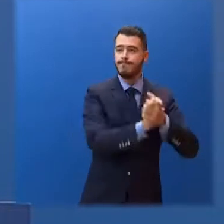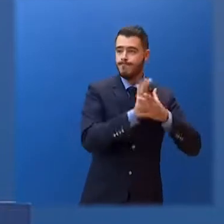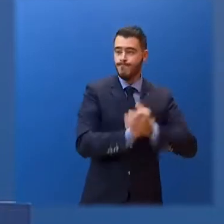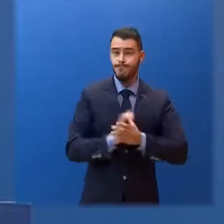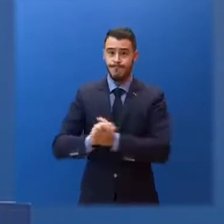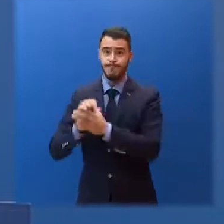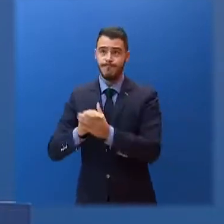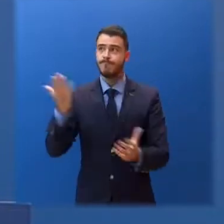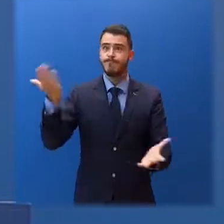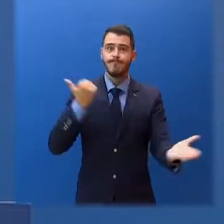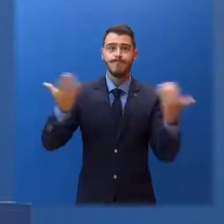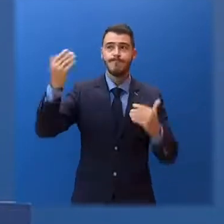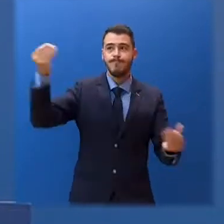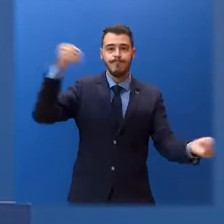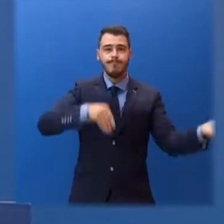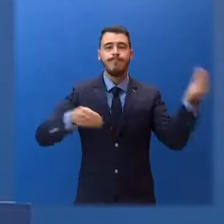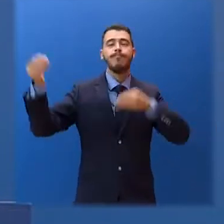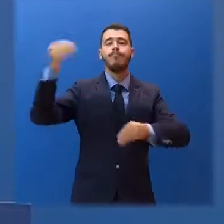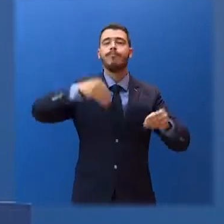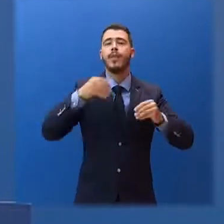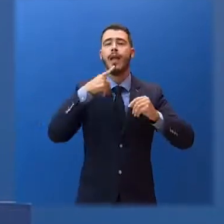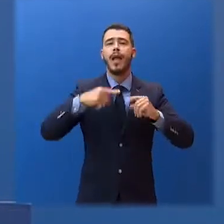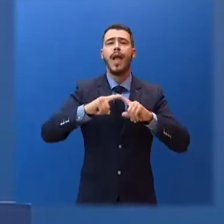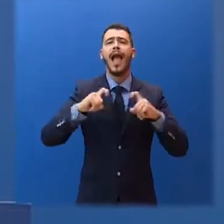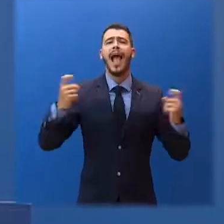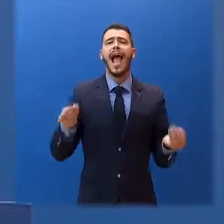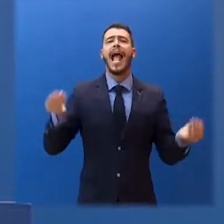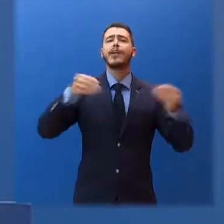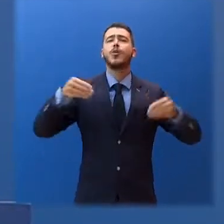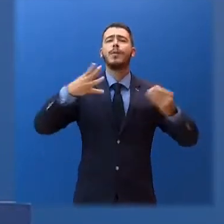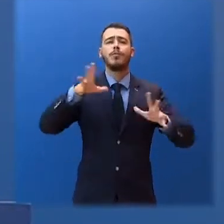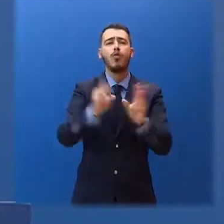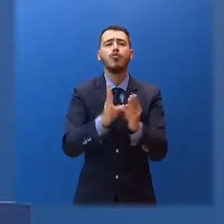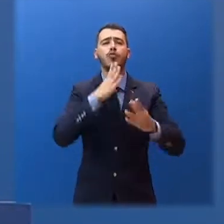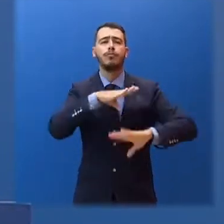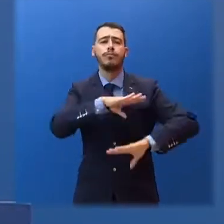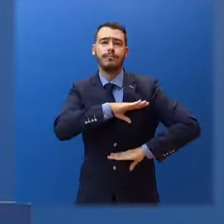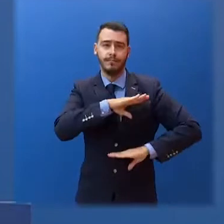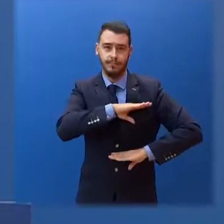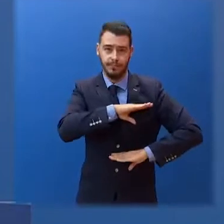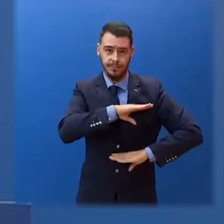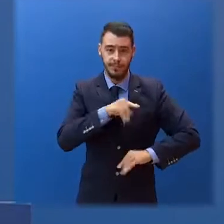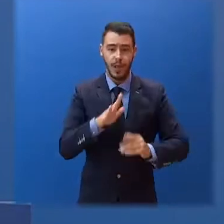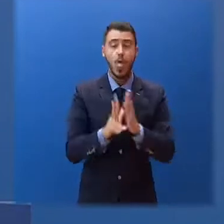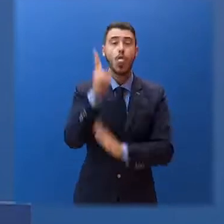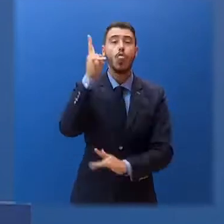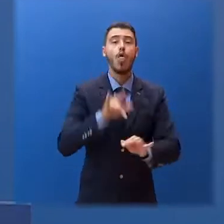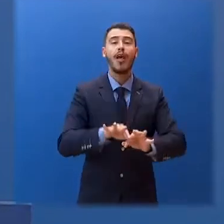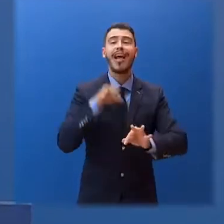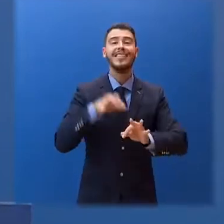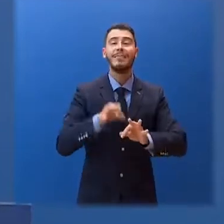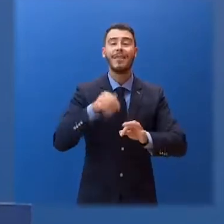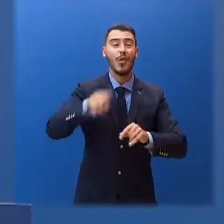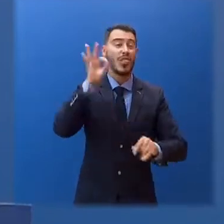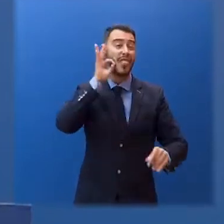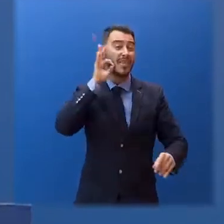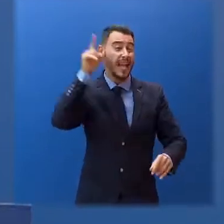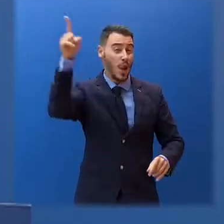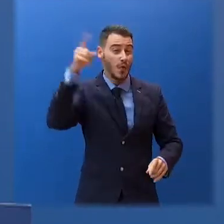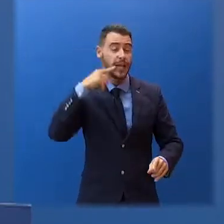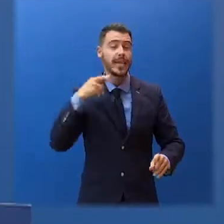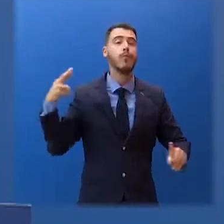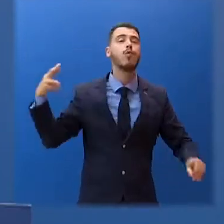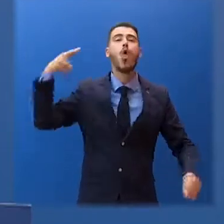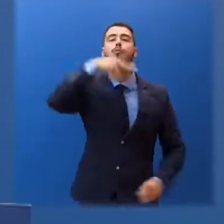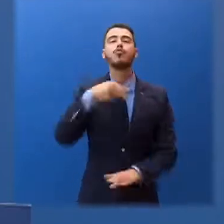δυνάμεων. Στις 12 Σεπτεμβρίου στη Θεσσαλονίκη, ο Πρωθυπουργός θα εξειδικεύσει το τρίπτυχο στο οποίο κινούμαστε.